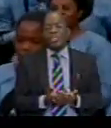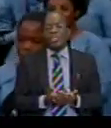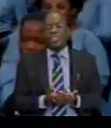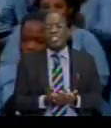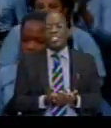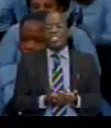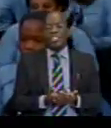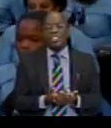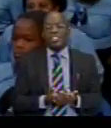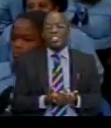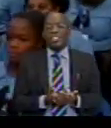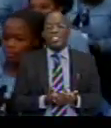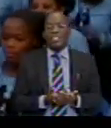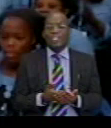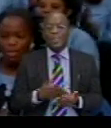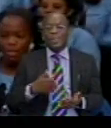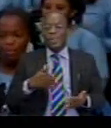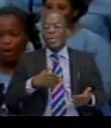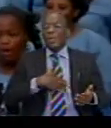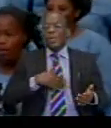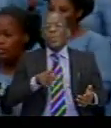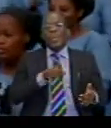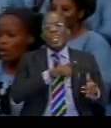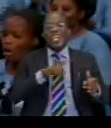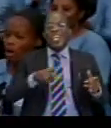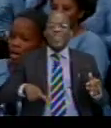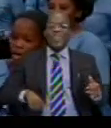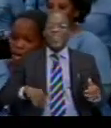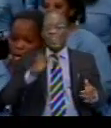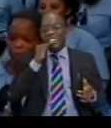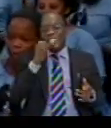Mon Dieu est bon.